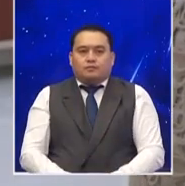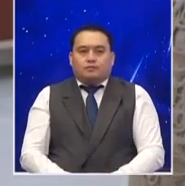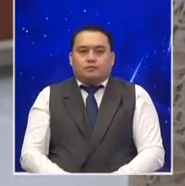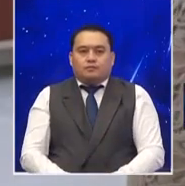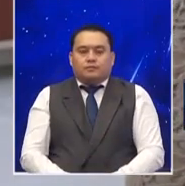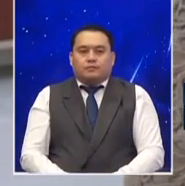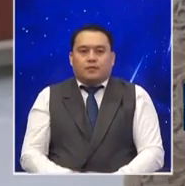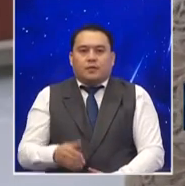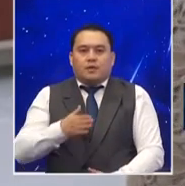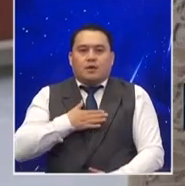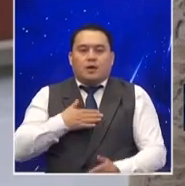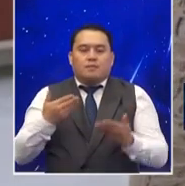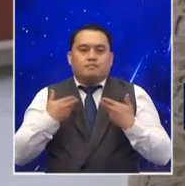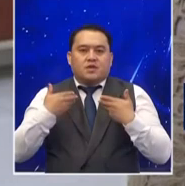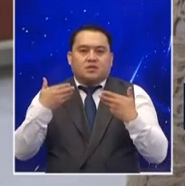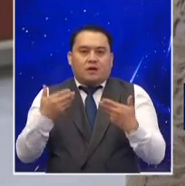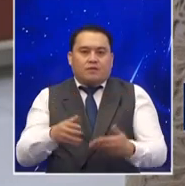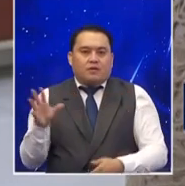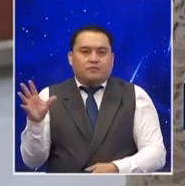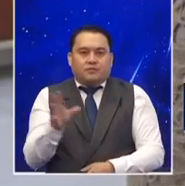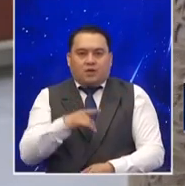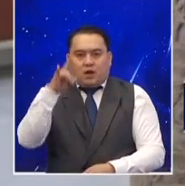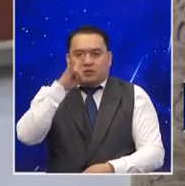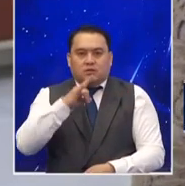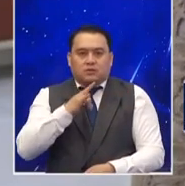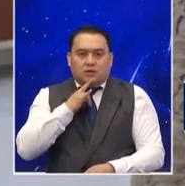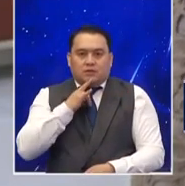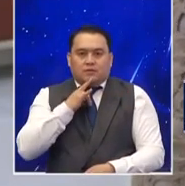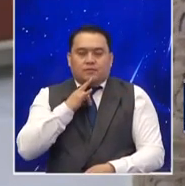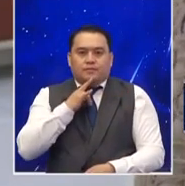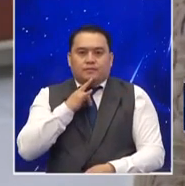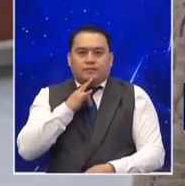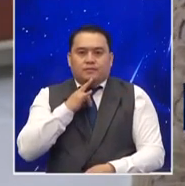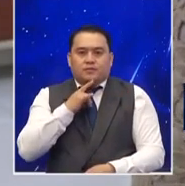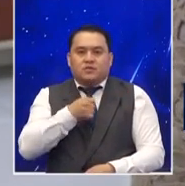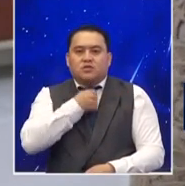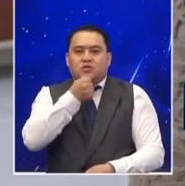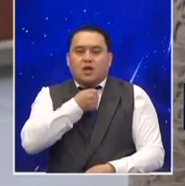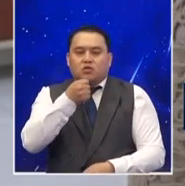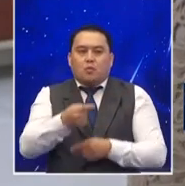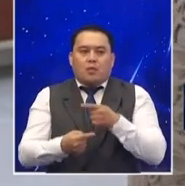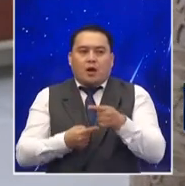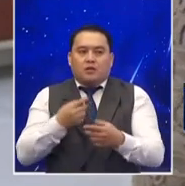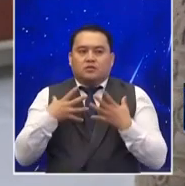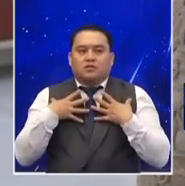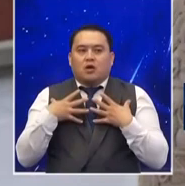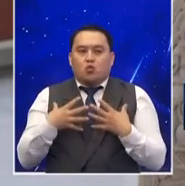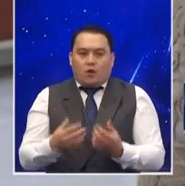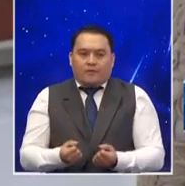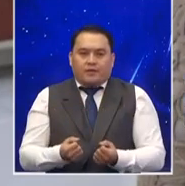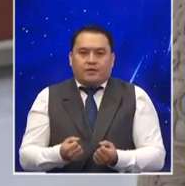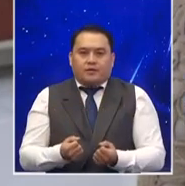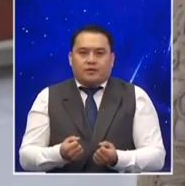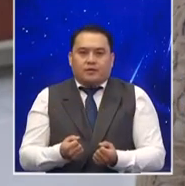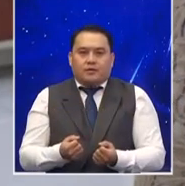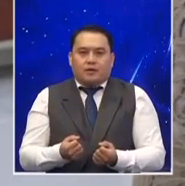всех жителей нашего Казахстана, старшему поколению здоровья,